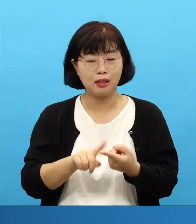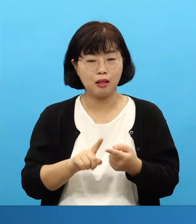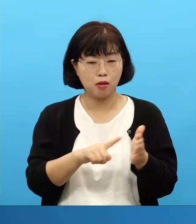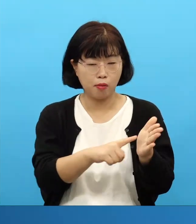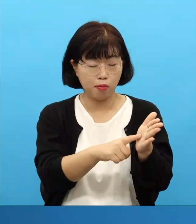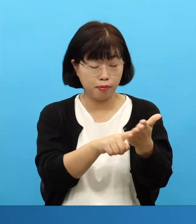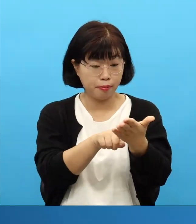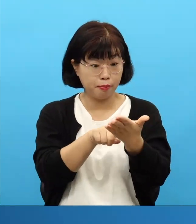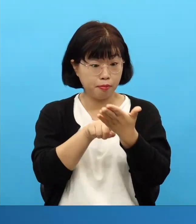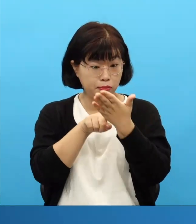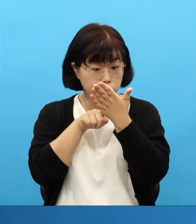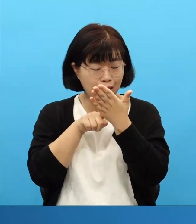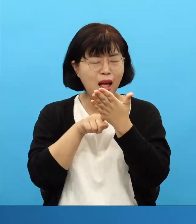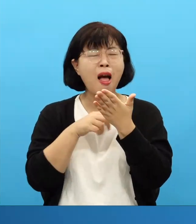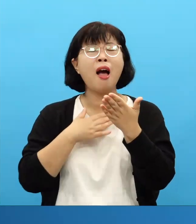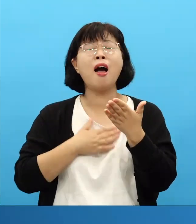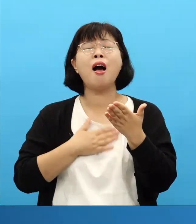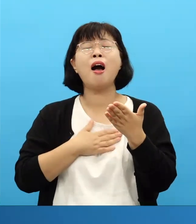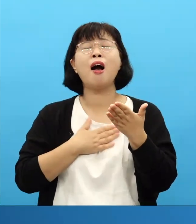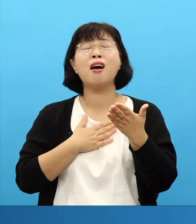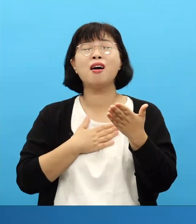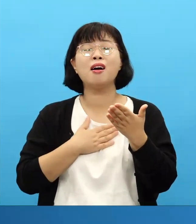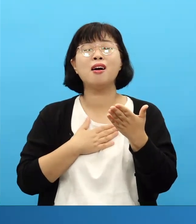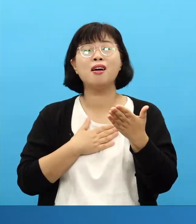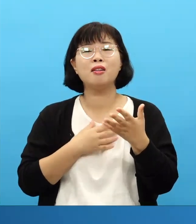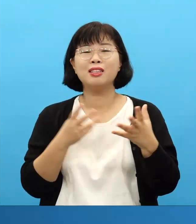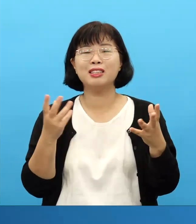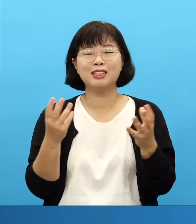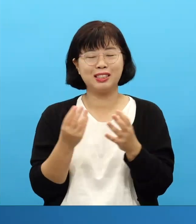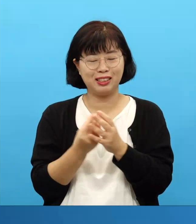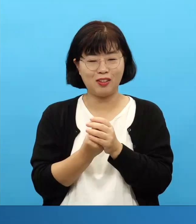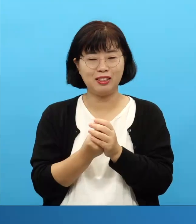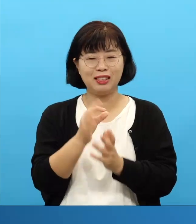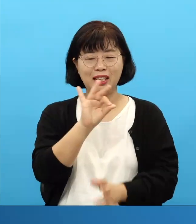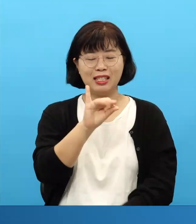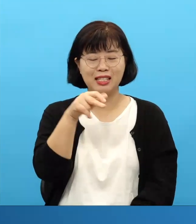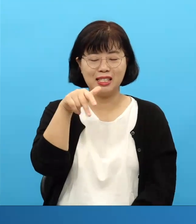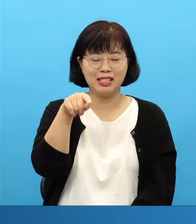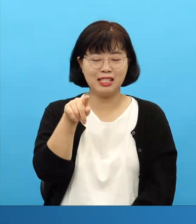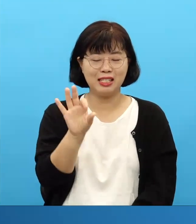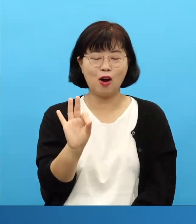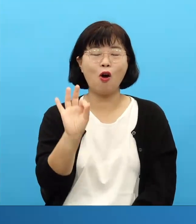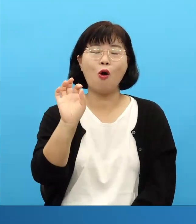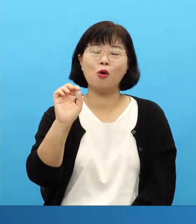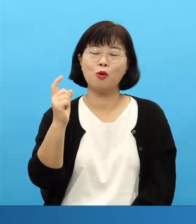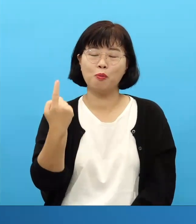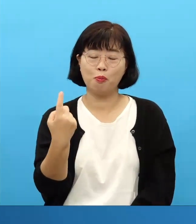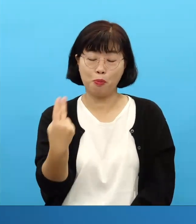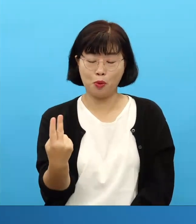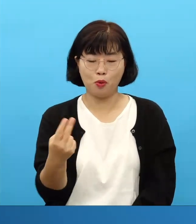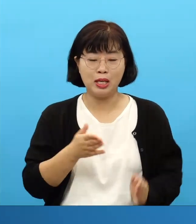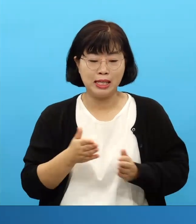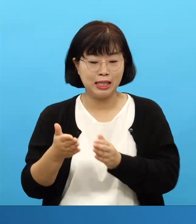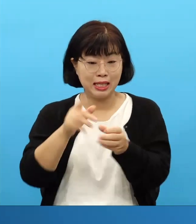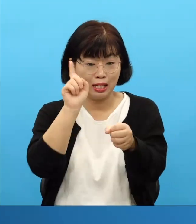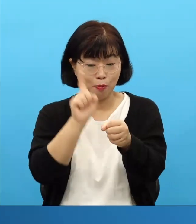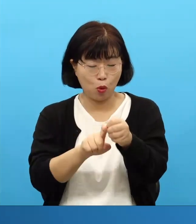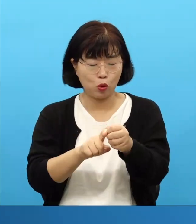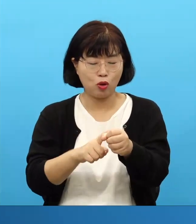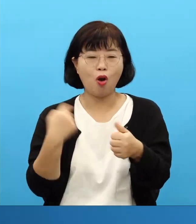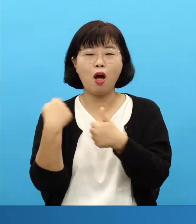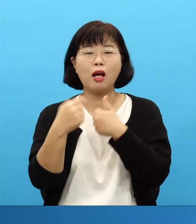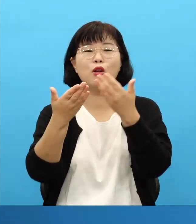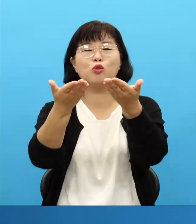하나님이 주시는 절대 이정표 세 가지죠. And we see the three absolute guidelines that we must do now and always. 예,